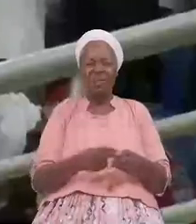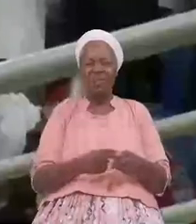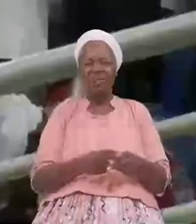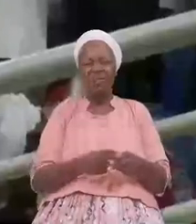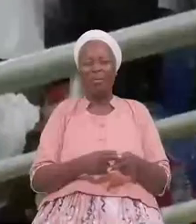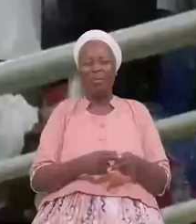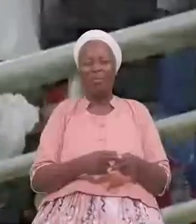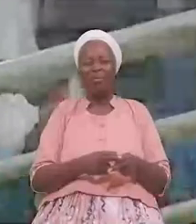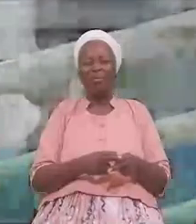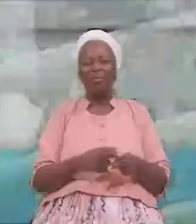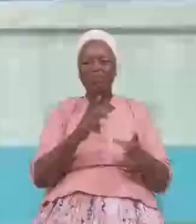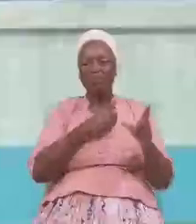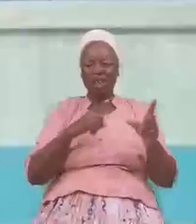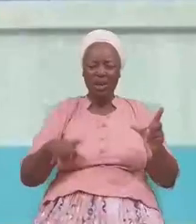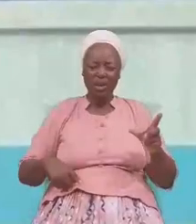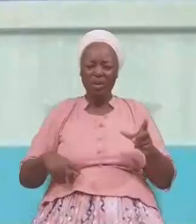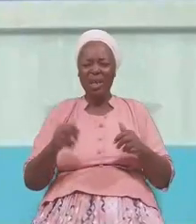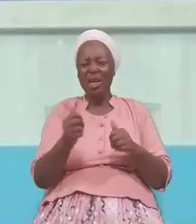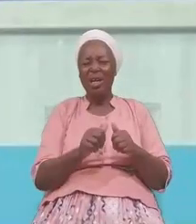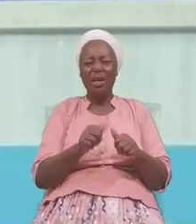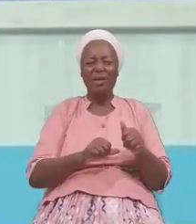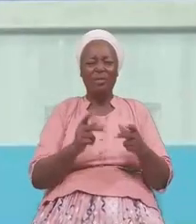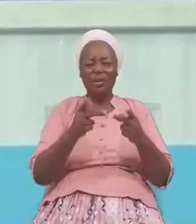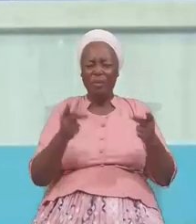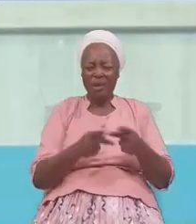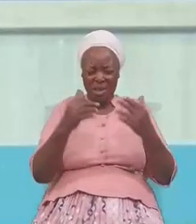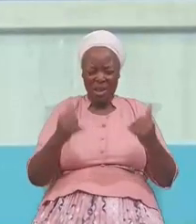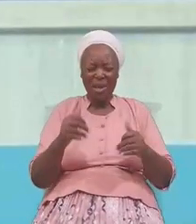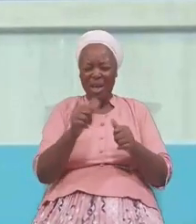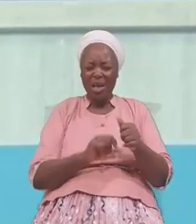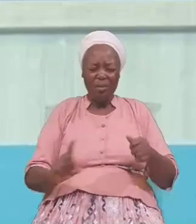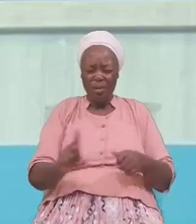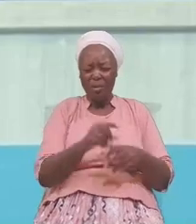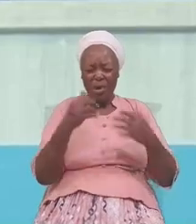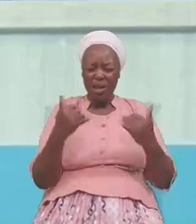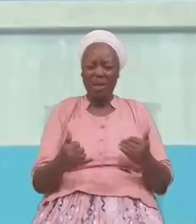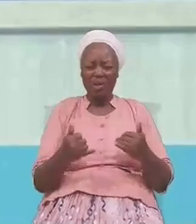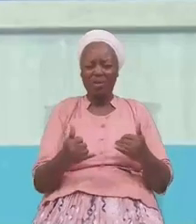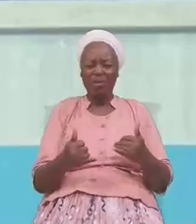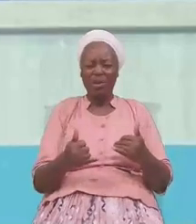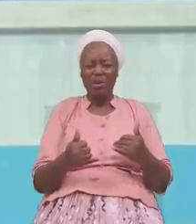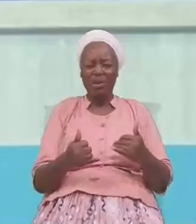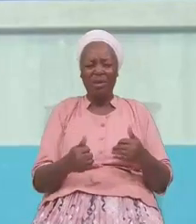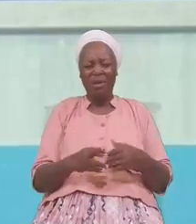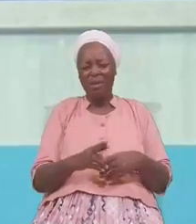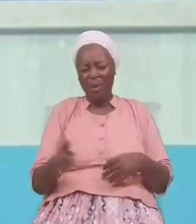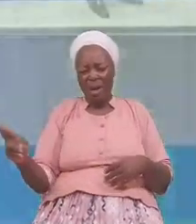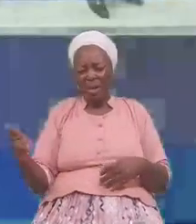Seigneur, partout maintenant, tout le monde maintenant, à droite, à gauche,